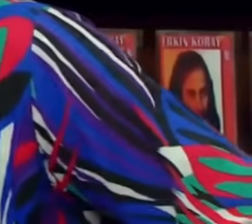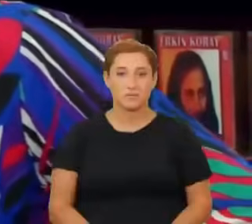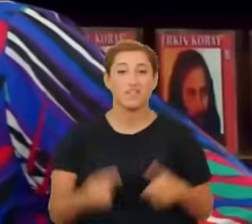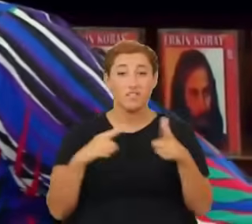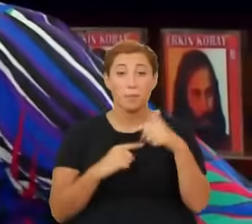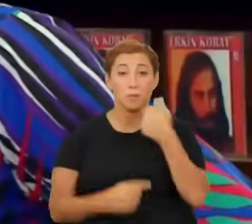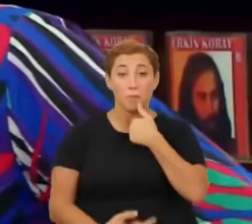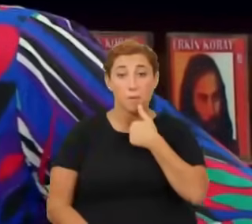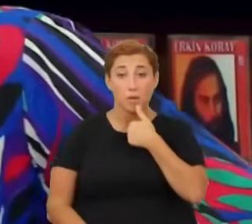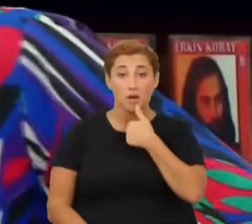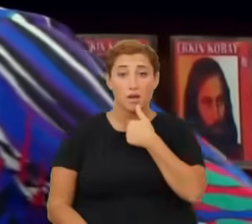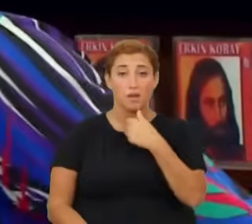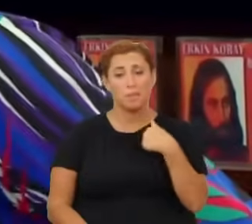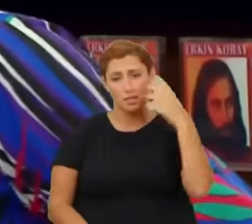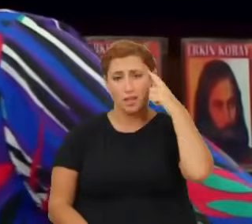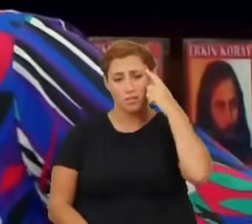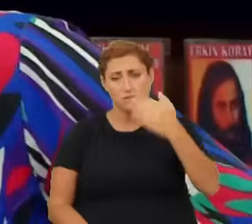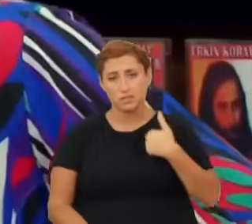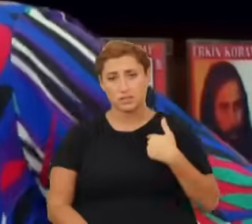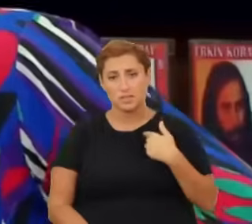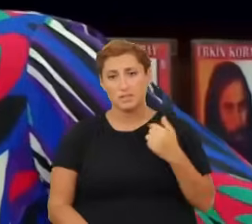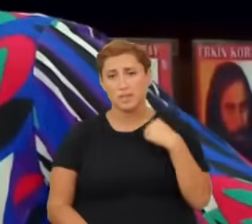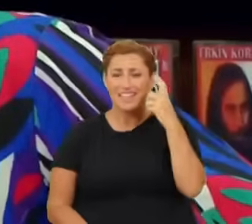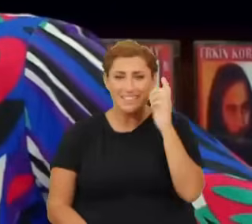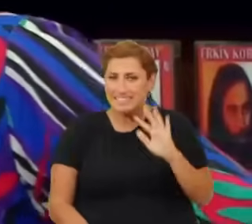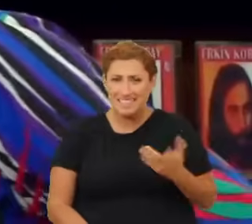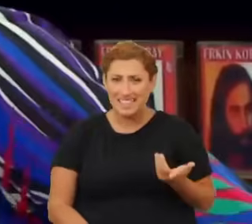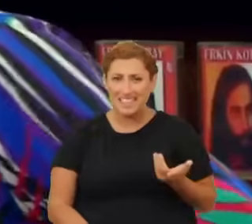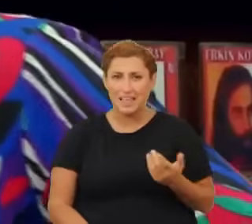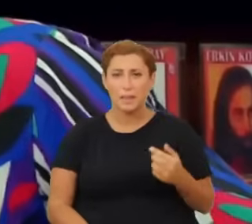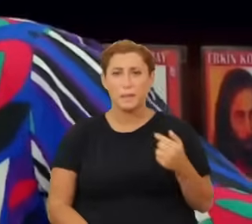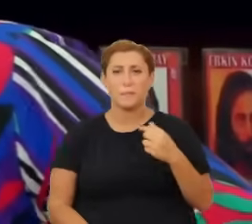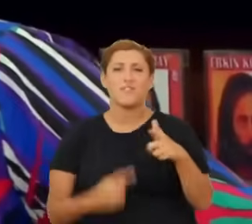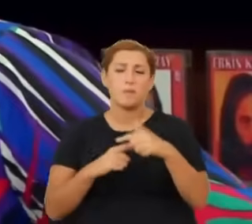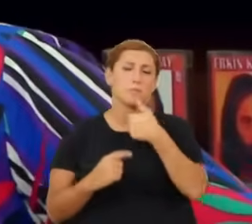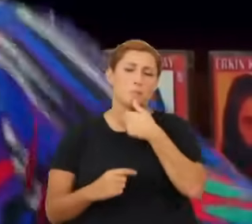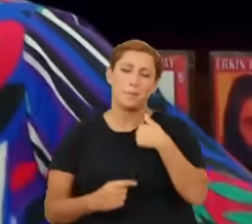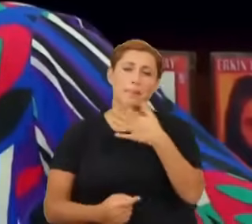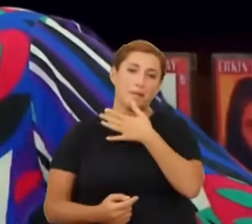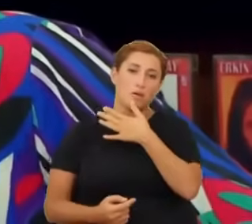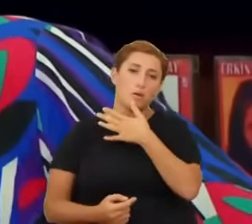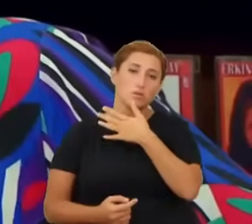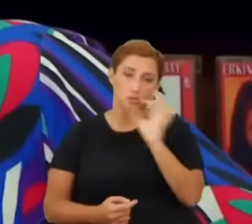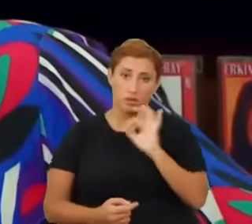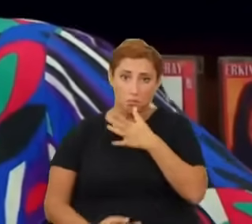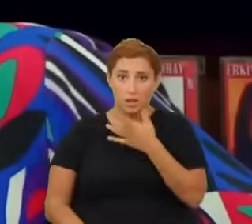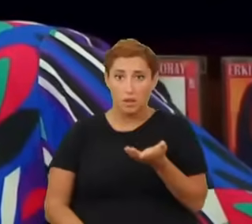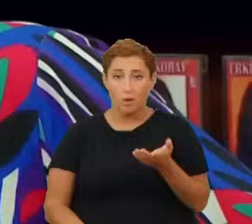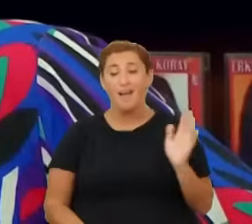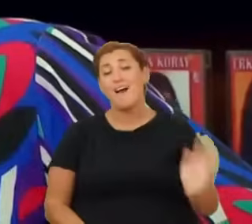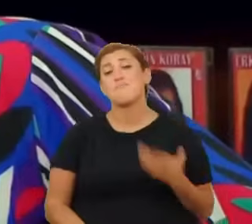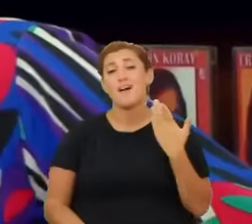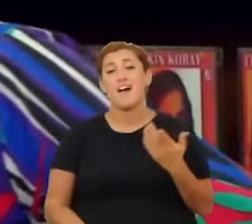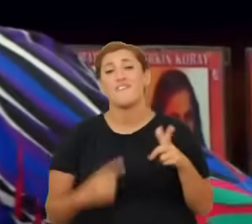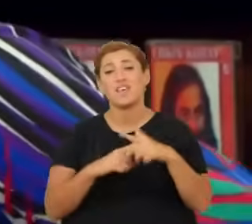Fehmi baba. Beni tanırsın. Beni tanırsın ne ya? Fehmi baba beni biliyorsun. Zaten biliyor adam.